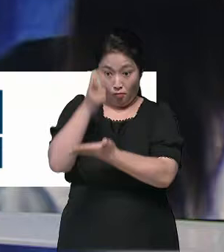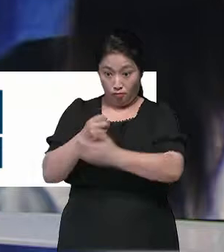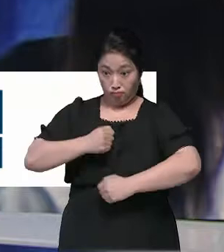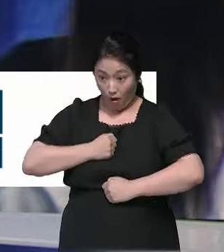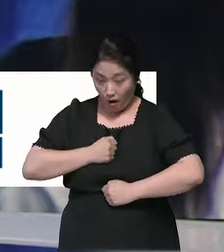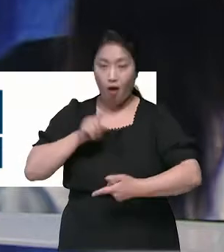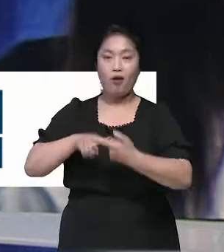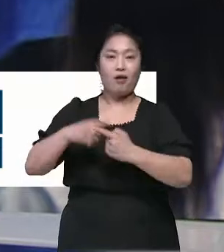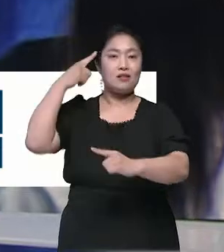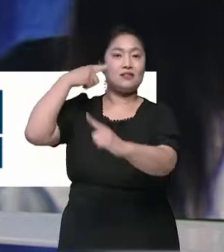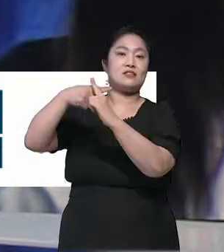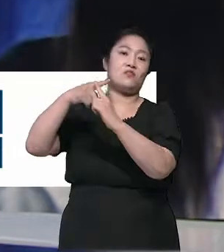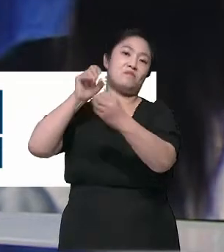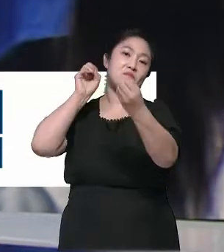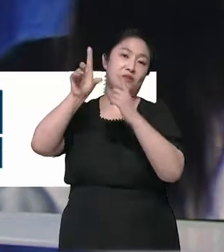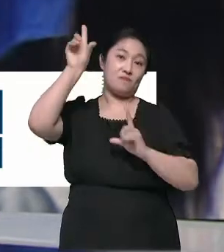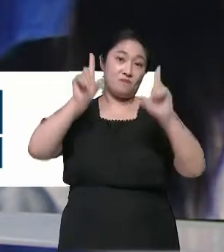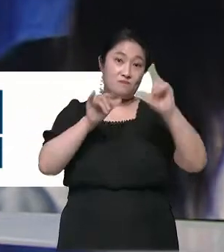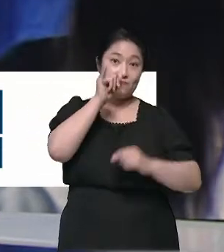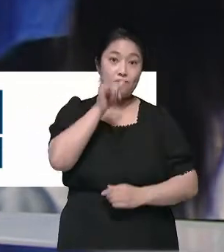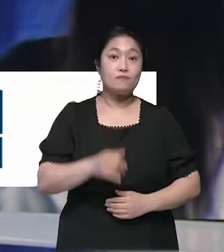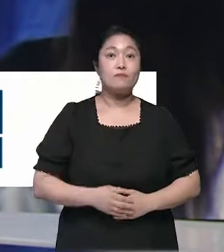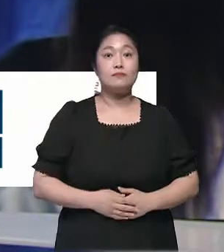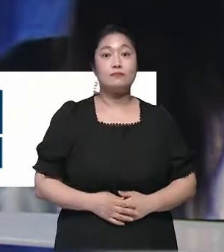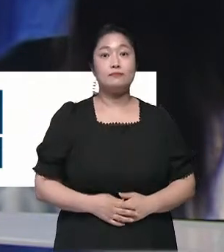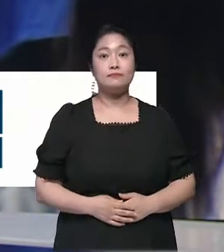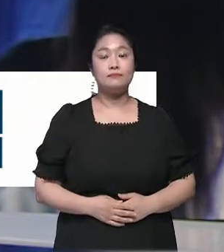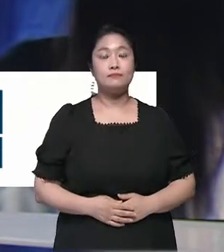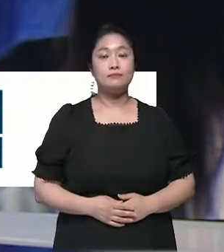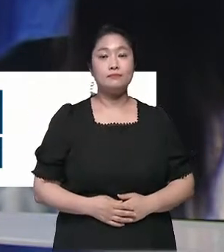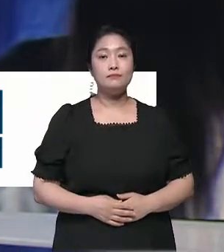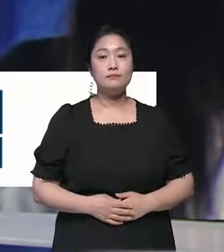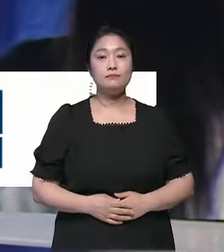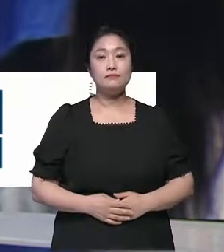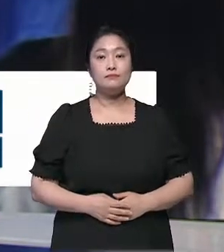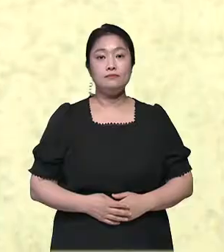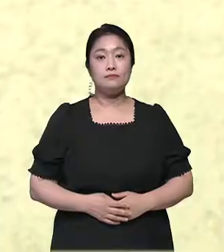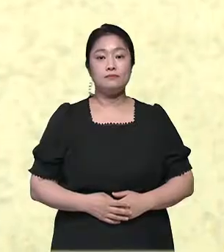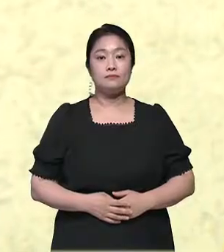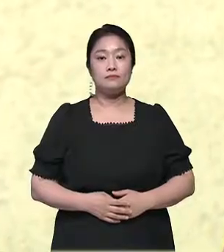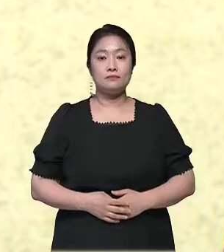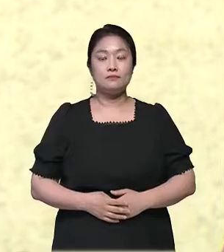지킨 결정에 긍정적인 반응입니다. 이기혁 기자의 보도입니다.